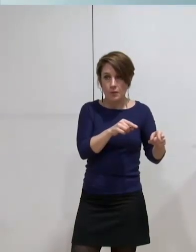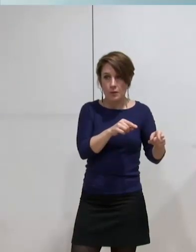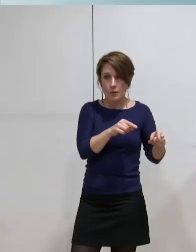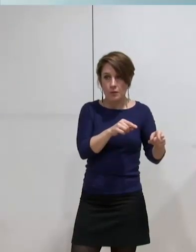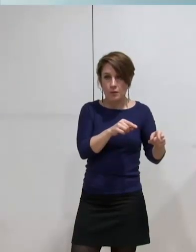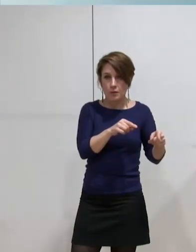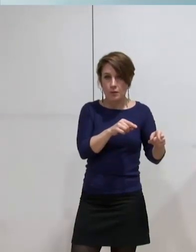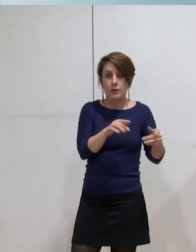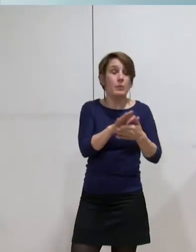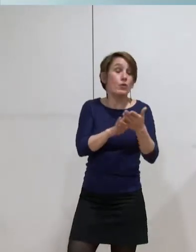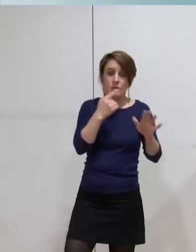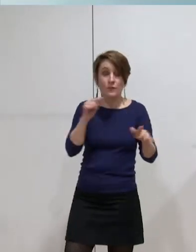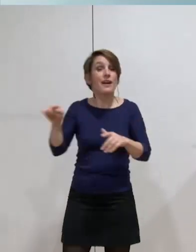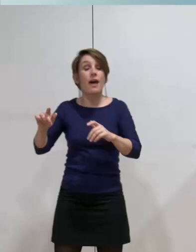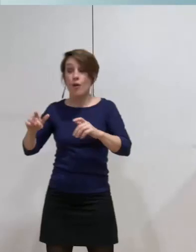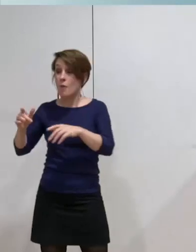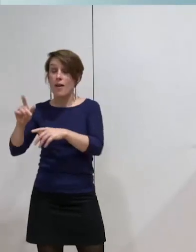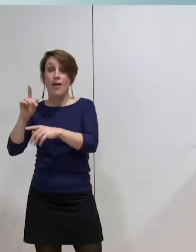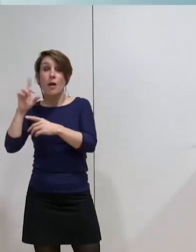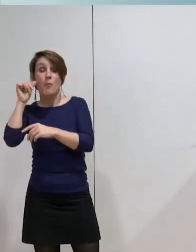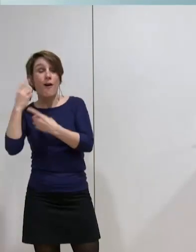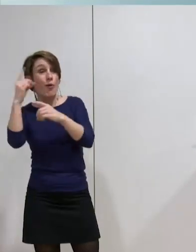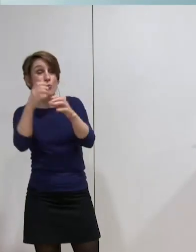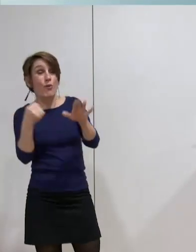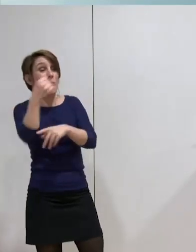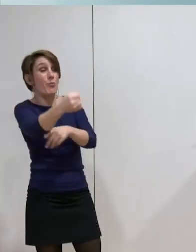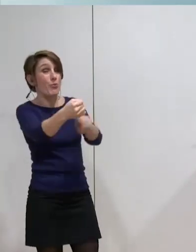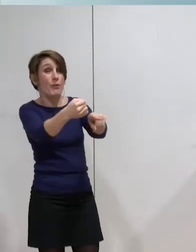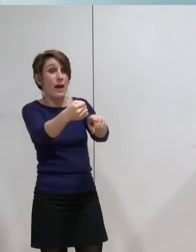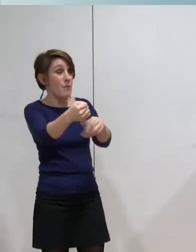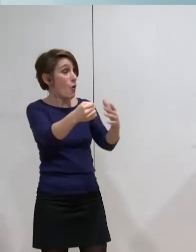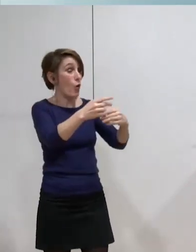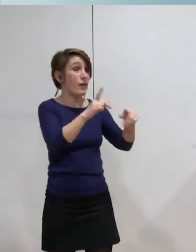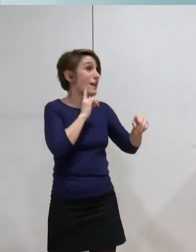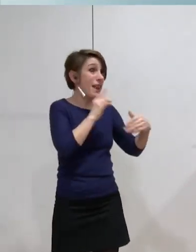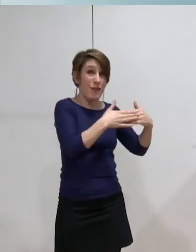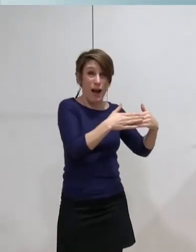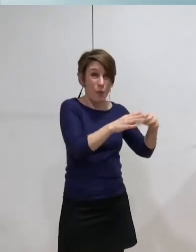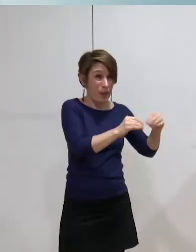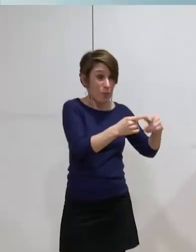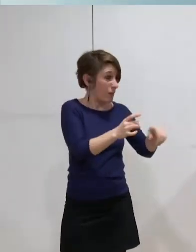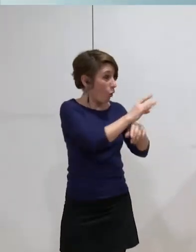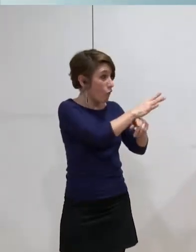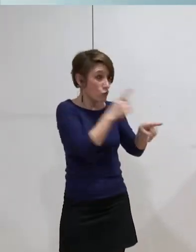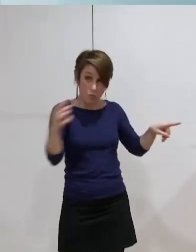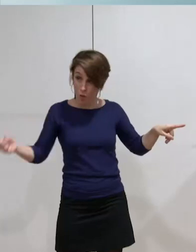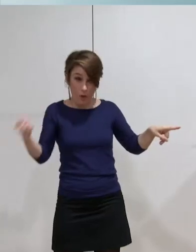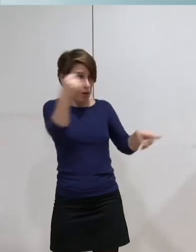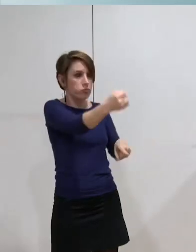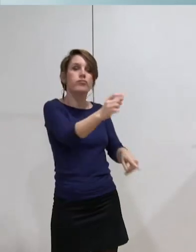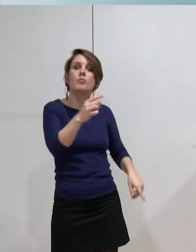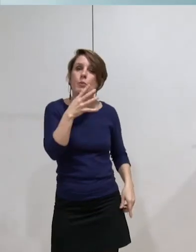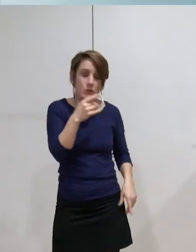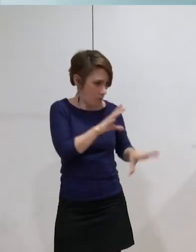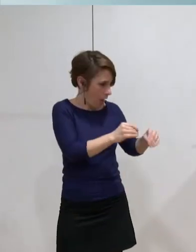école alors que cette famille là ne serait pas inscrite donc moi je trouve que le système de dérogation c'est quelque chose qui